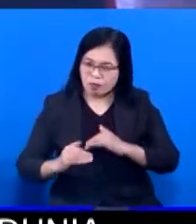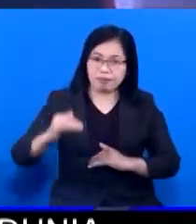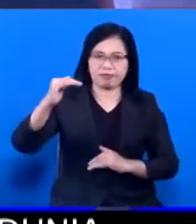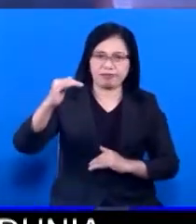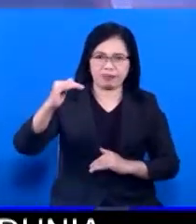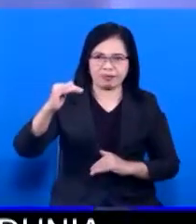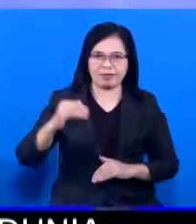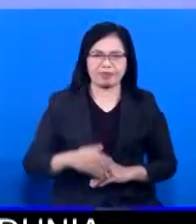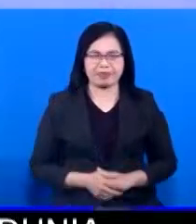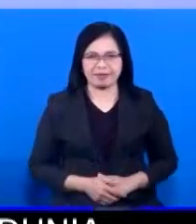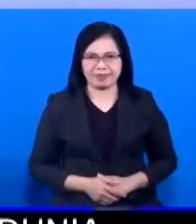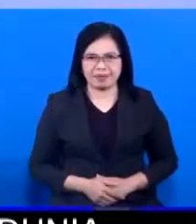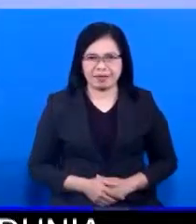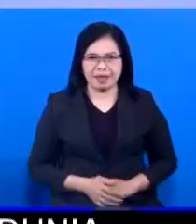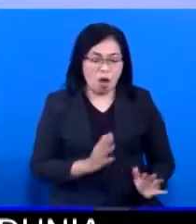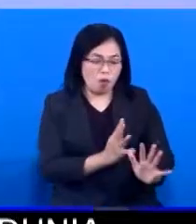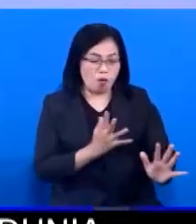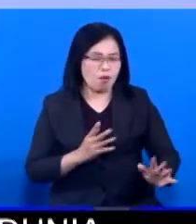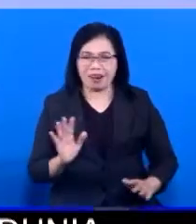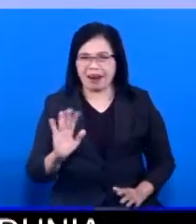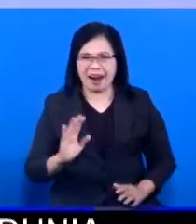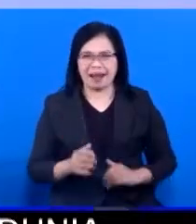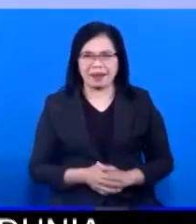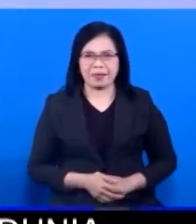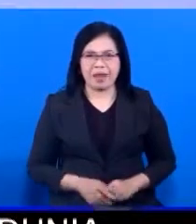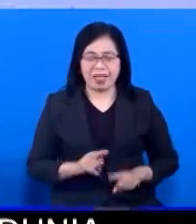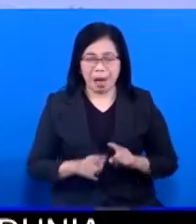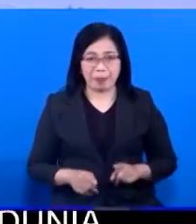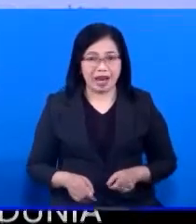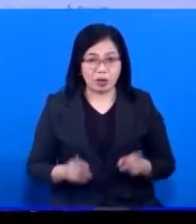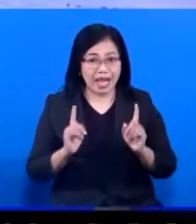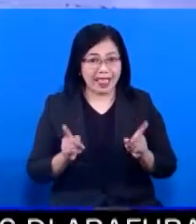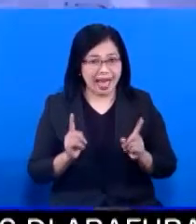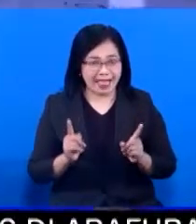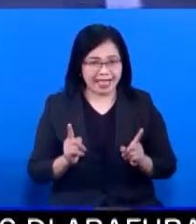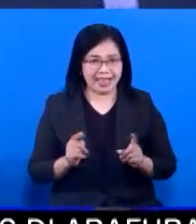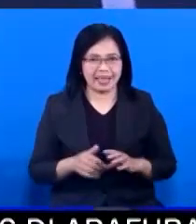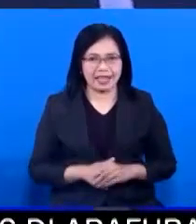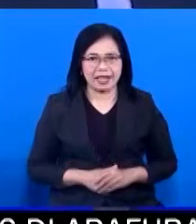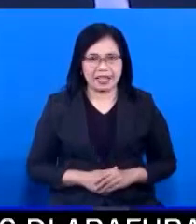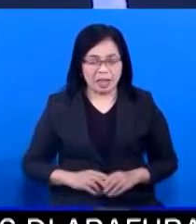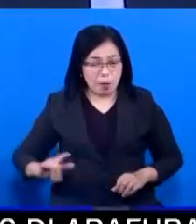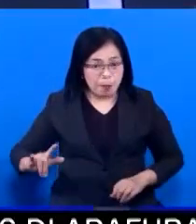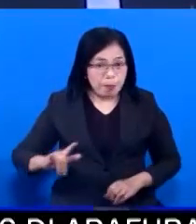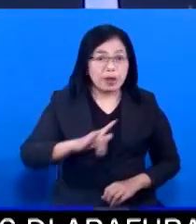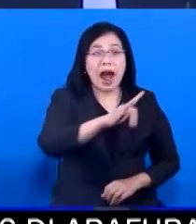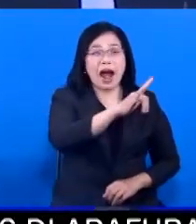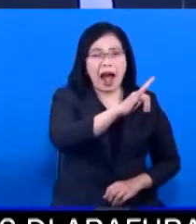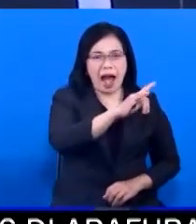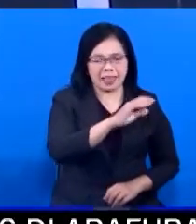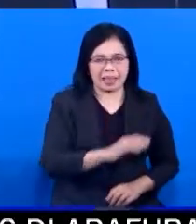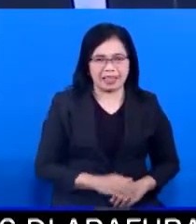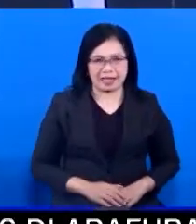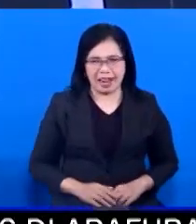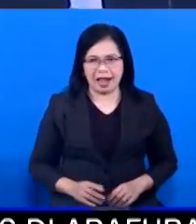Meski tidak ada penumpukan penumpang, pihak Bandara Ngurah Rai mulai intensif melakukan pengamanan arus kedatangan dan keberangkatan penumpang dengan fokus